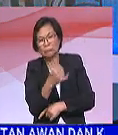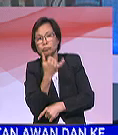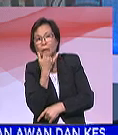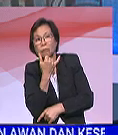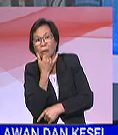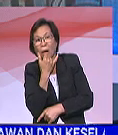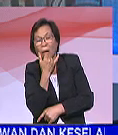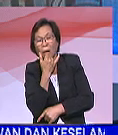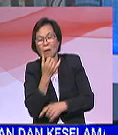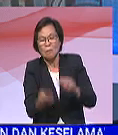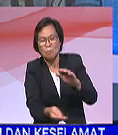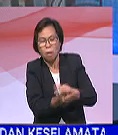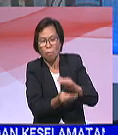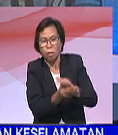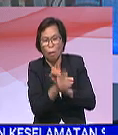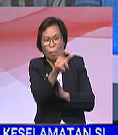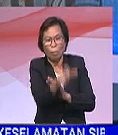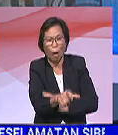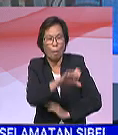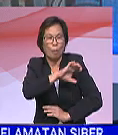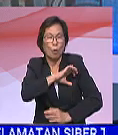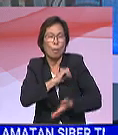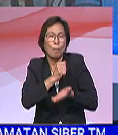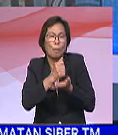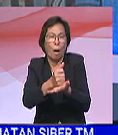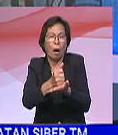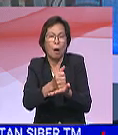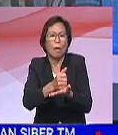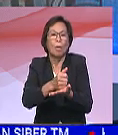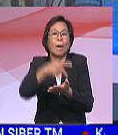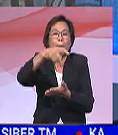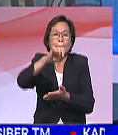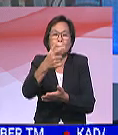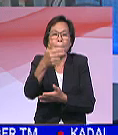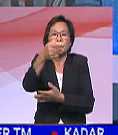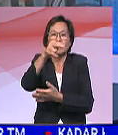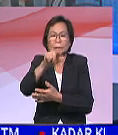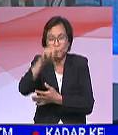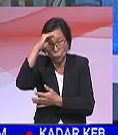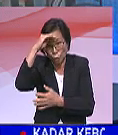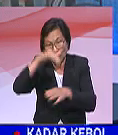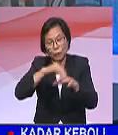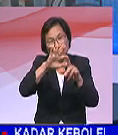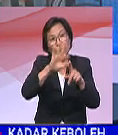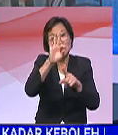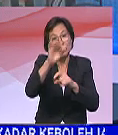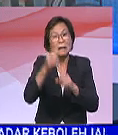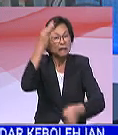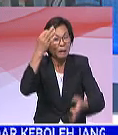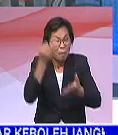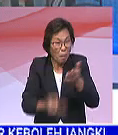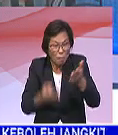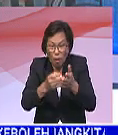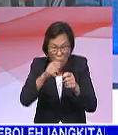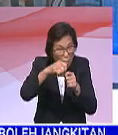bersalah memberi raswa kepada seorang polisi bantuan di pengarang Joho September tahun lalu jika gagal membayar